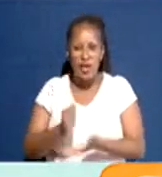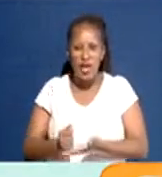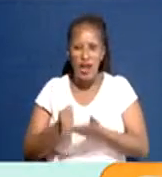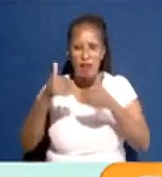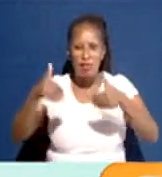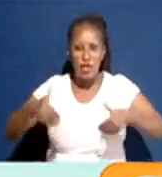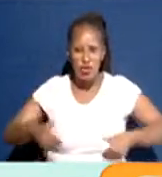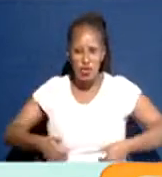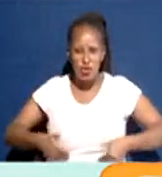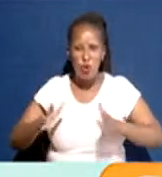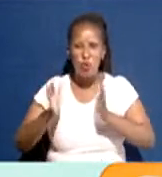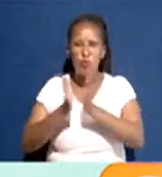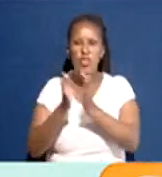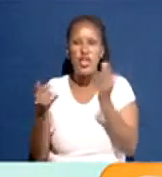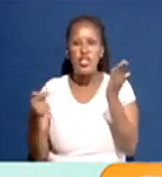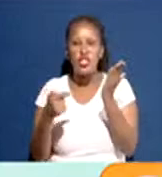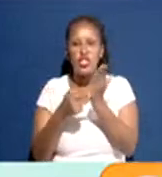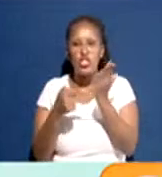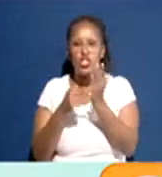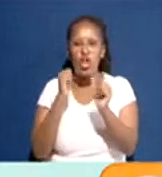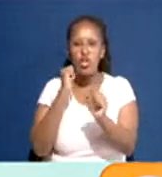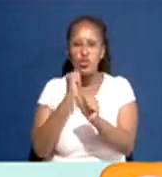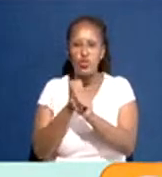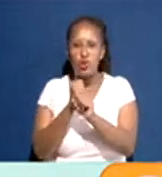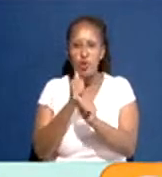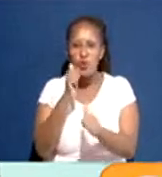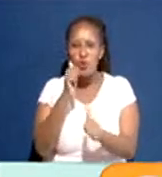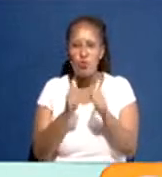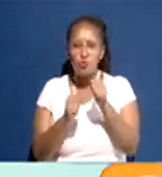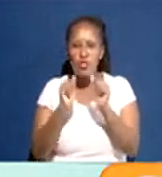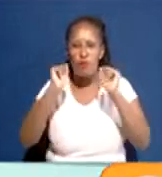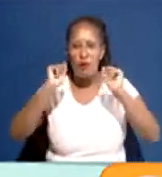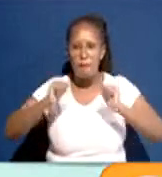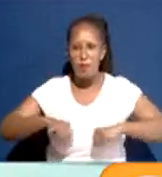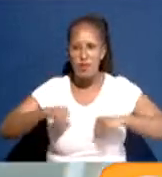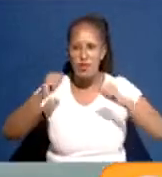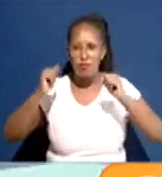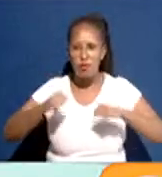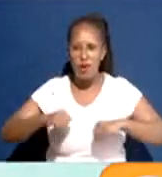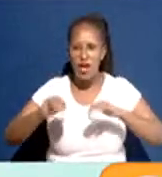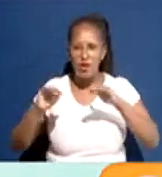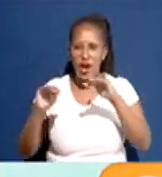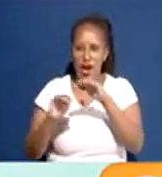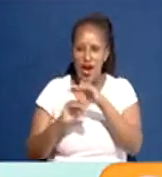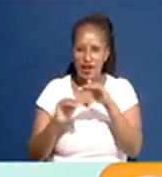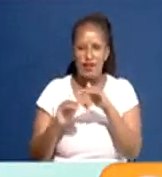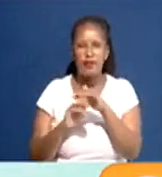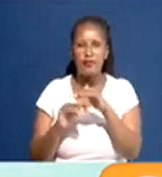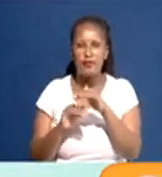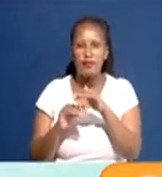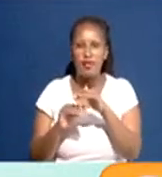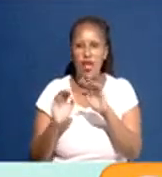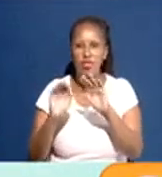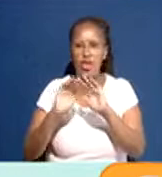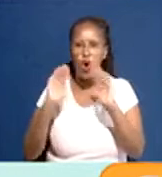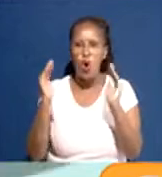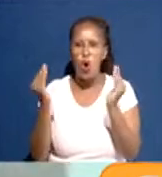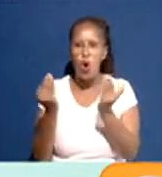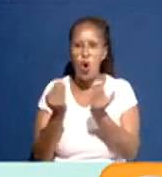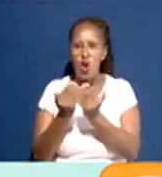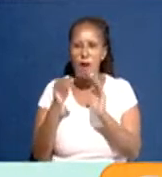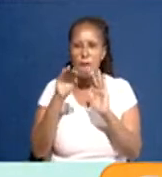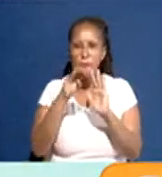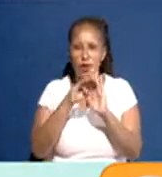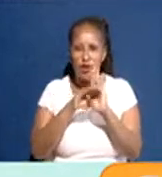with digital jobs that will be possible under the whole program